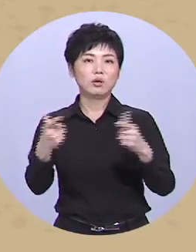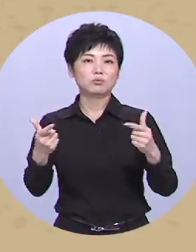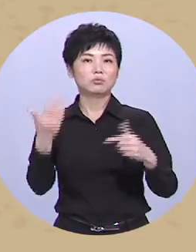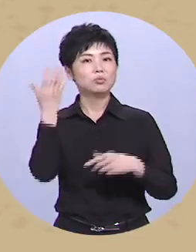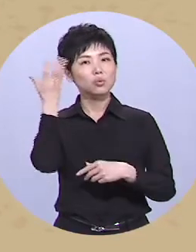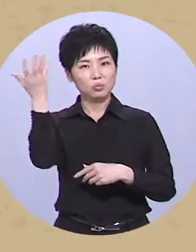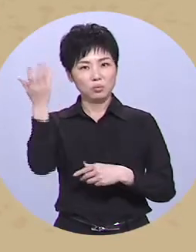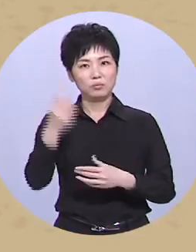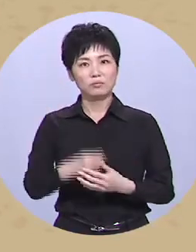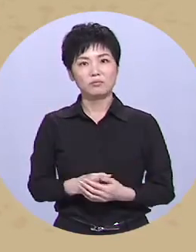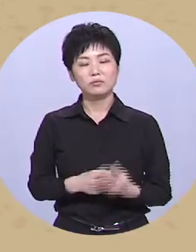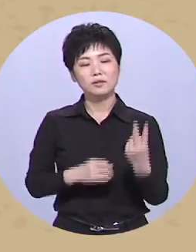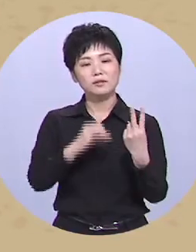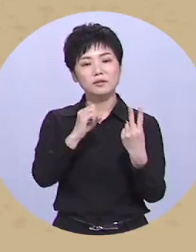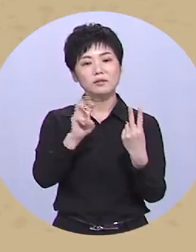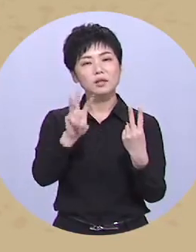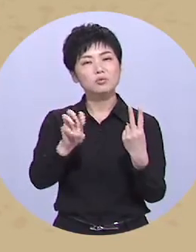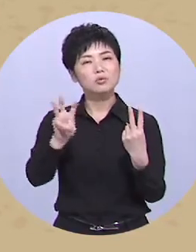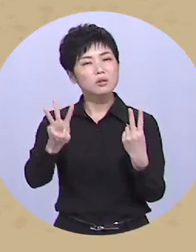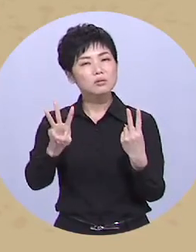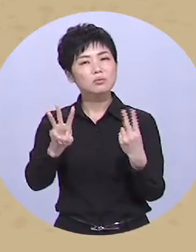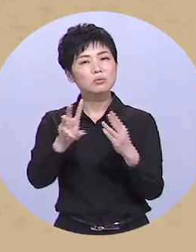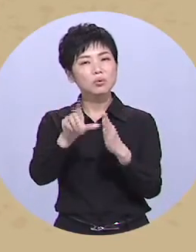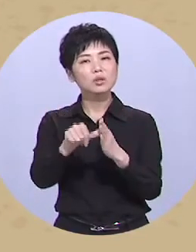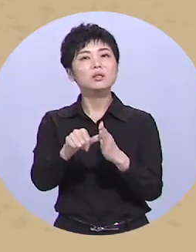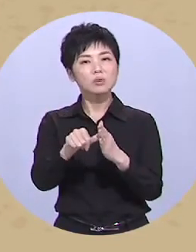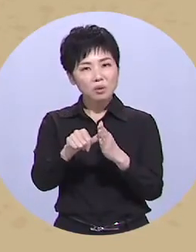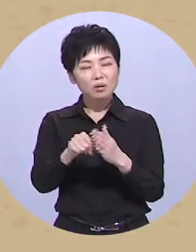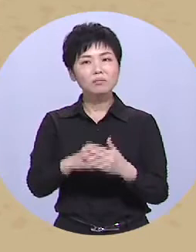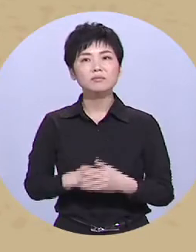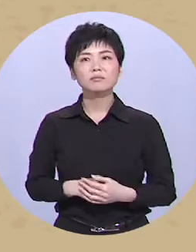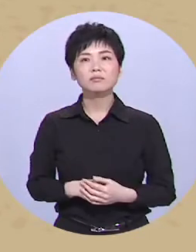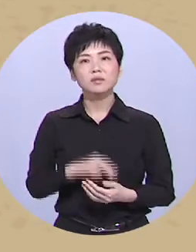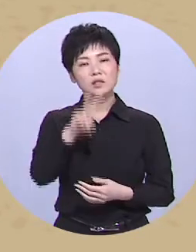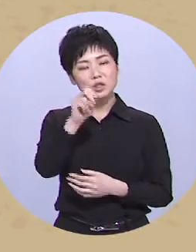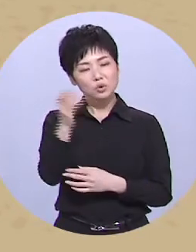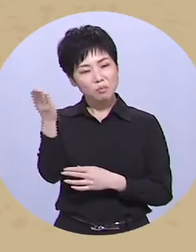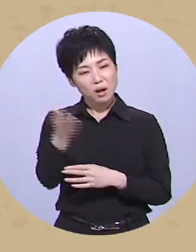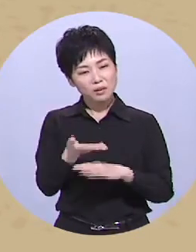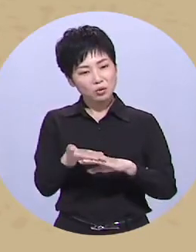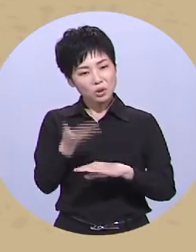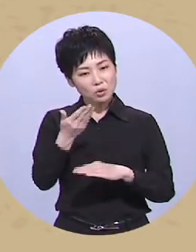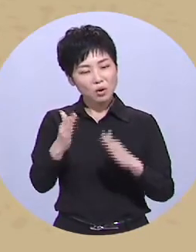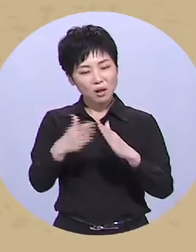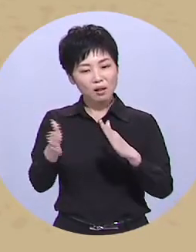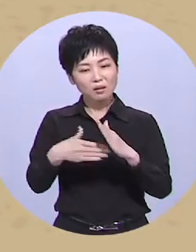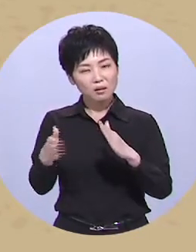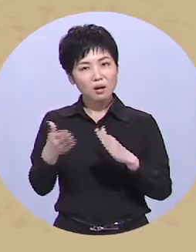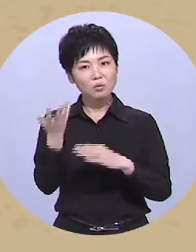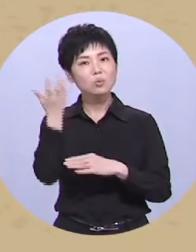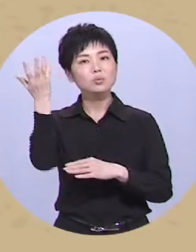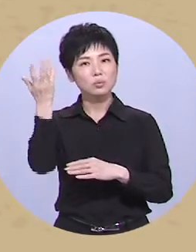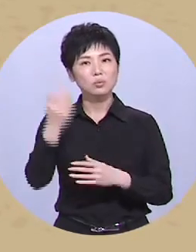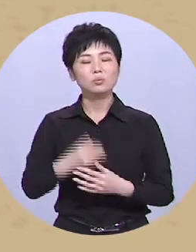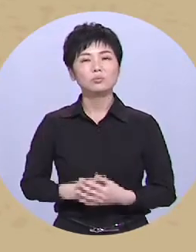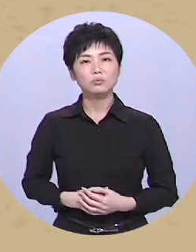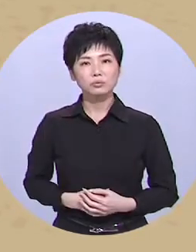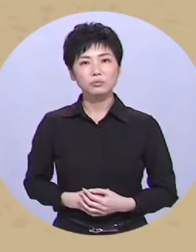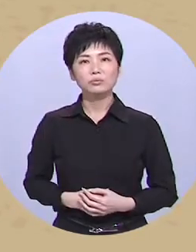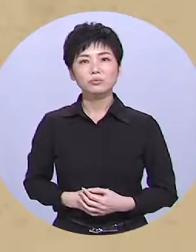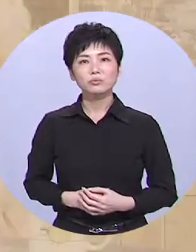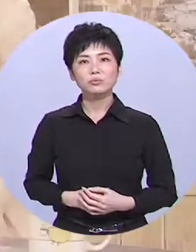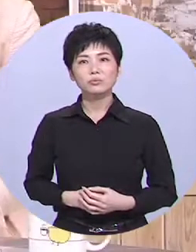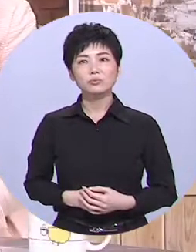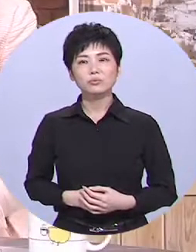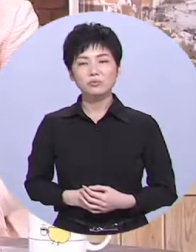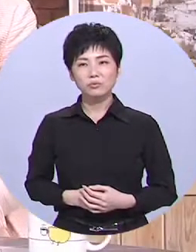て、2033年には住宅全体の2割以上が空き家になると見込まれているんです。 なんだろう、この